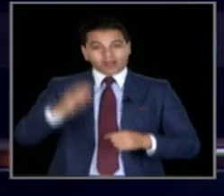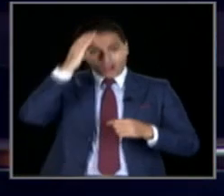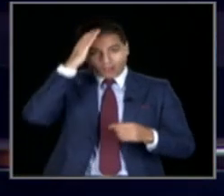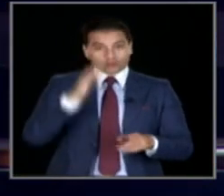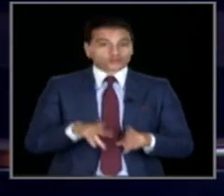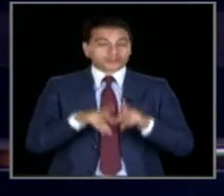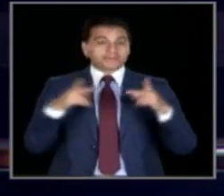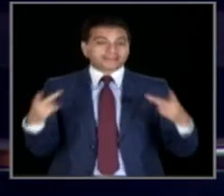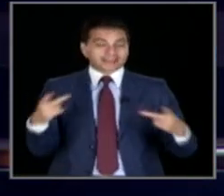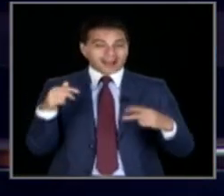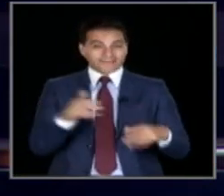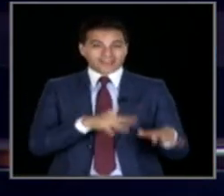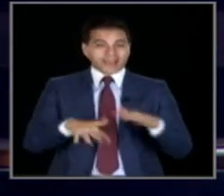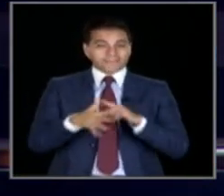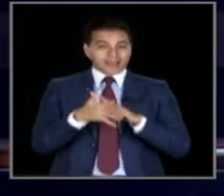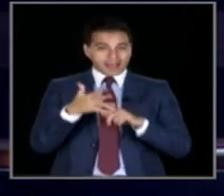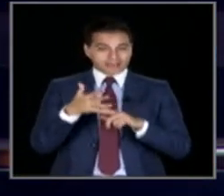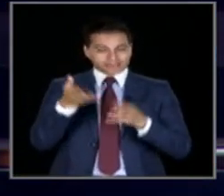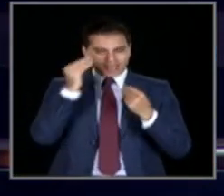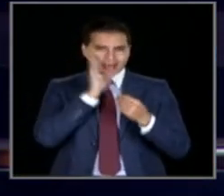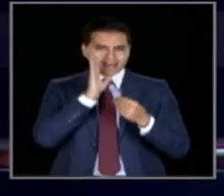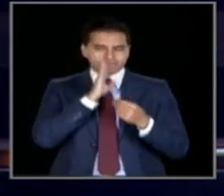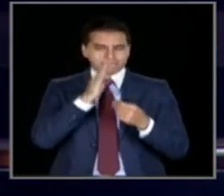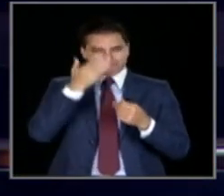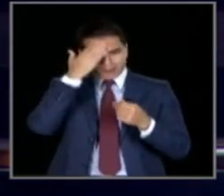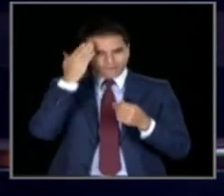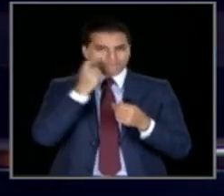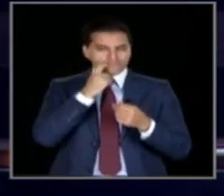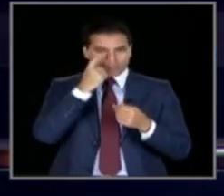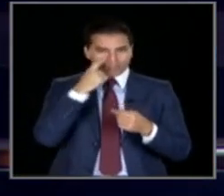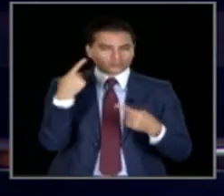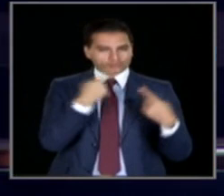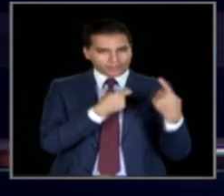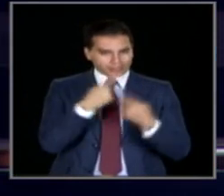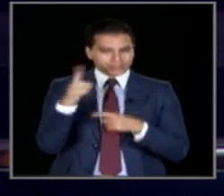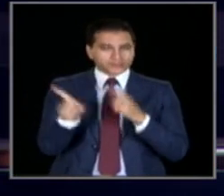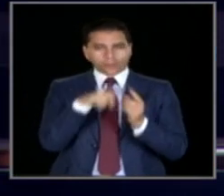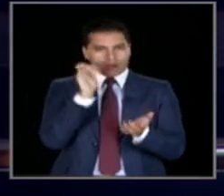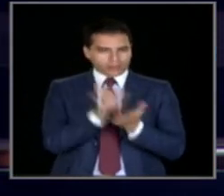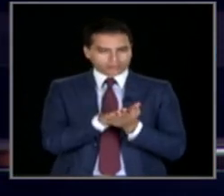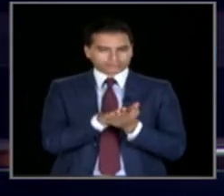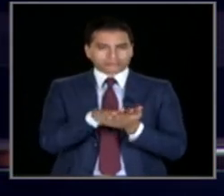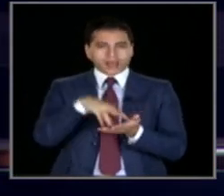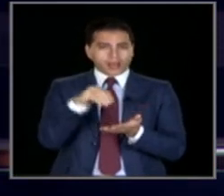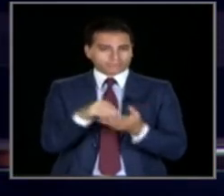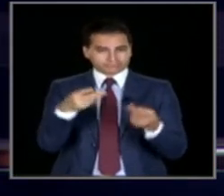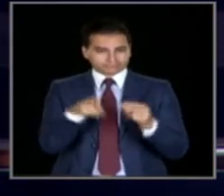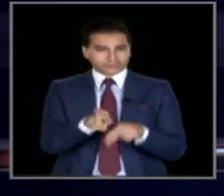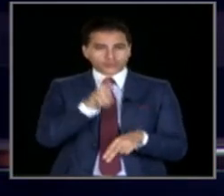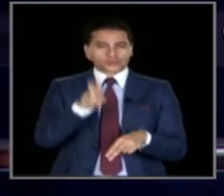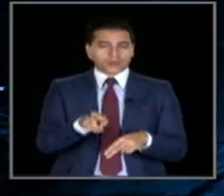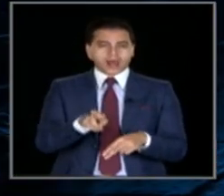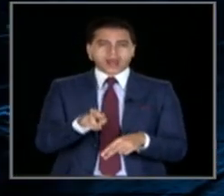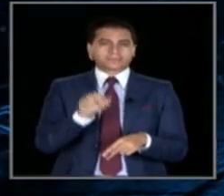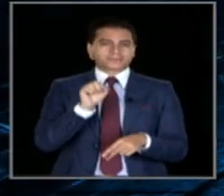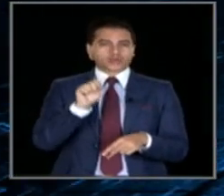العباقرة قادرون باختلاف خمس فقرات: العلم، المعرفة، الفنون، ضربات الجزاء، وعجلة الحظ. وأول حاجة هنبتدي بيها هي سؤال